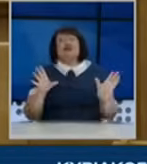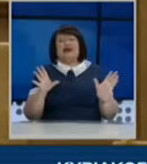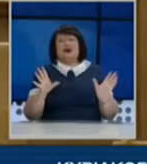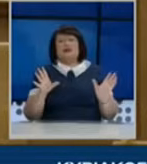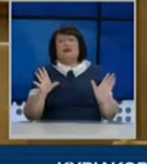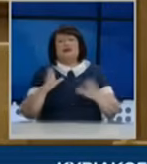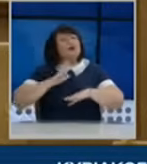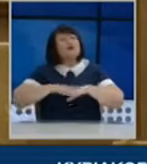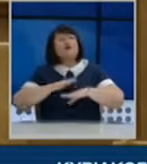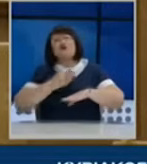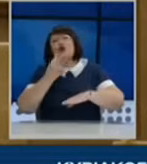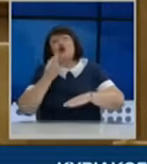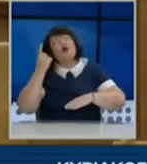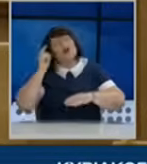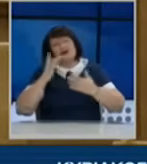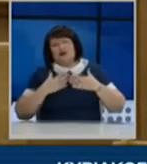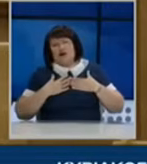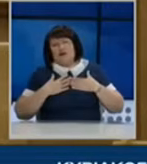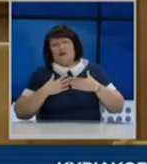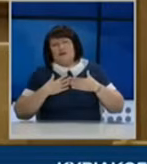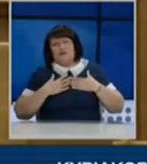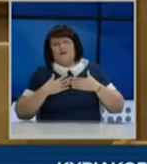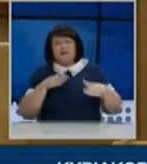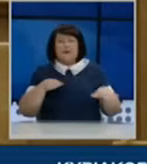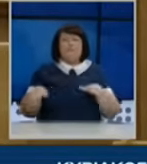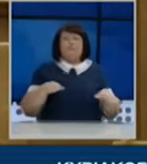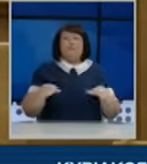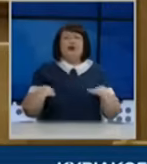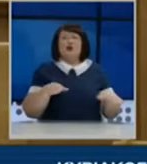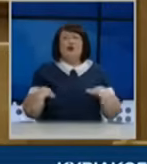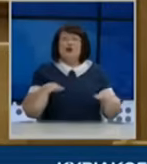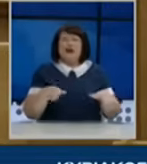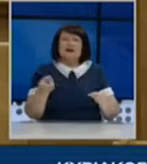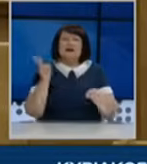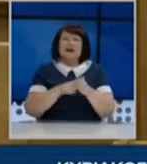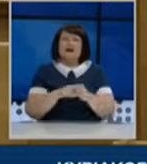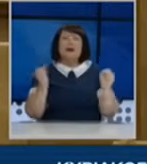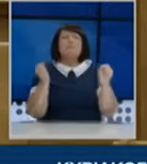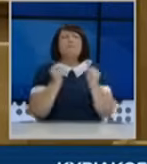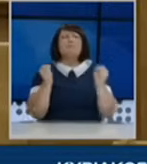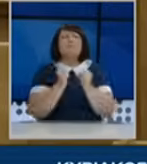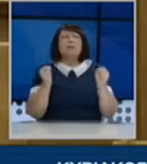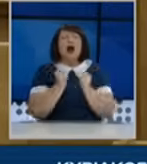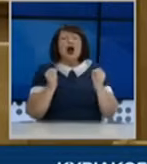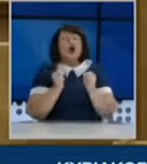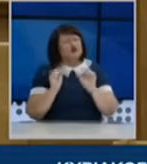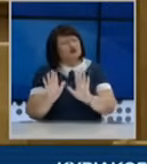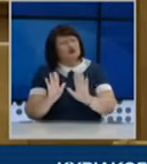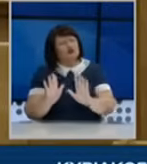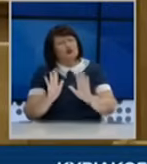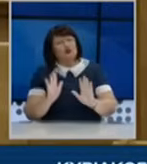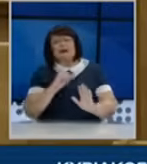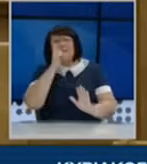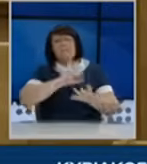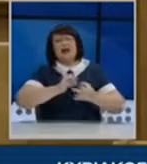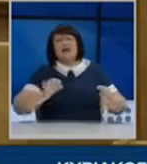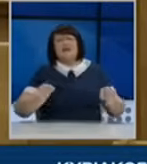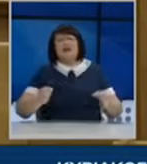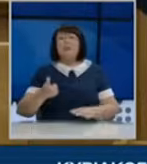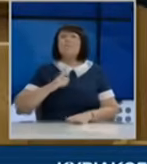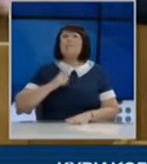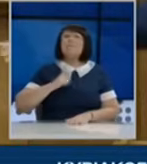Ανέτεια. Κανείς δεν ήξερε για ποιο λόγο. Ούτε οι πιγκουίνοι πέθαναν, ούτε οι πάγοι έλειωσαν και πέθαναν και πλημμύρισαν, ούτε παραμύθια. Εγώ προσωπικά